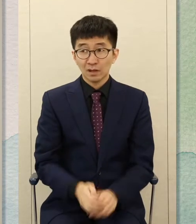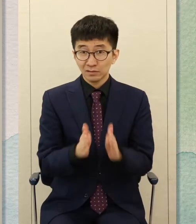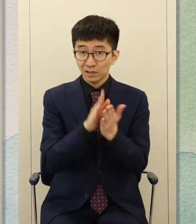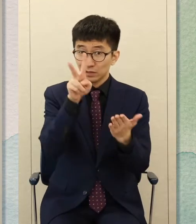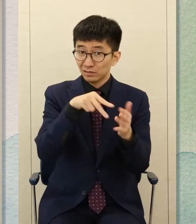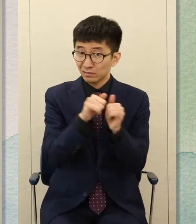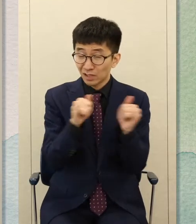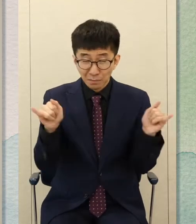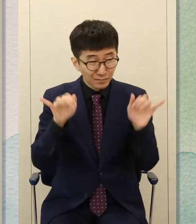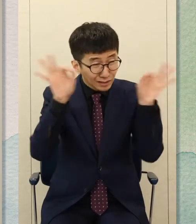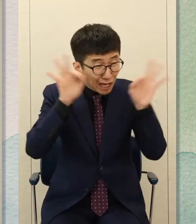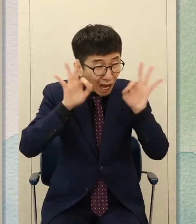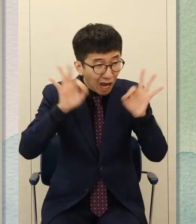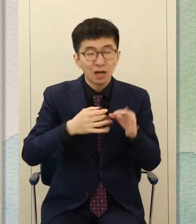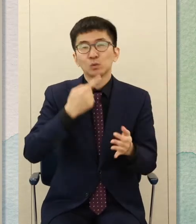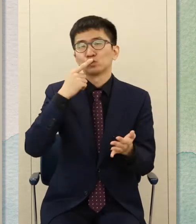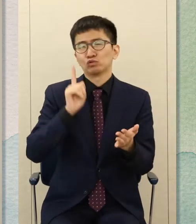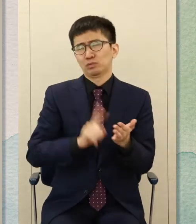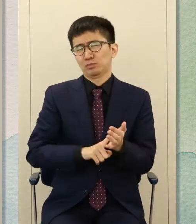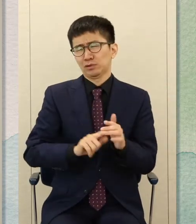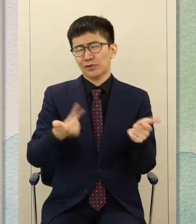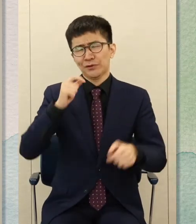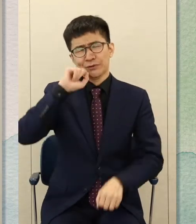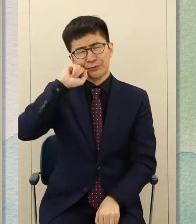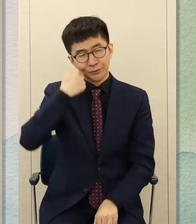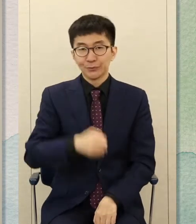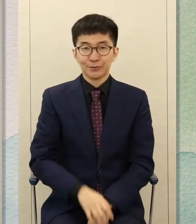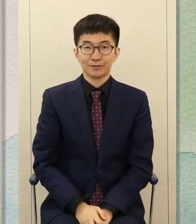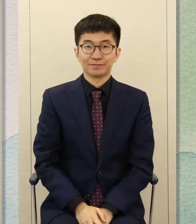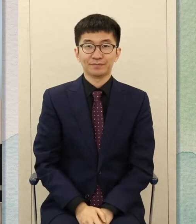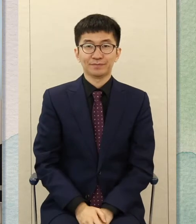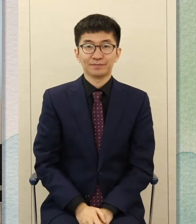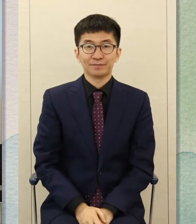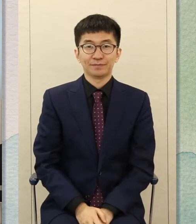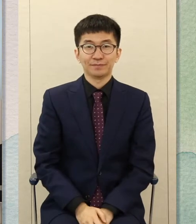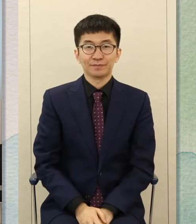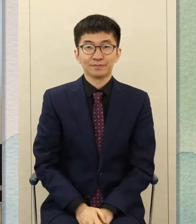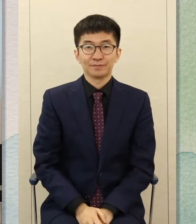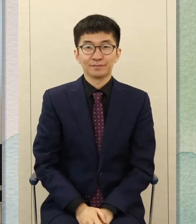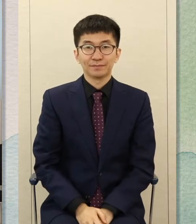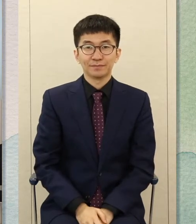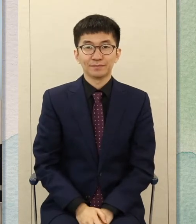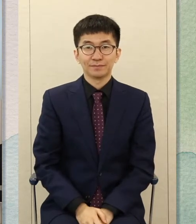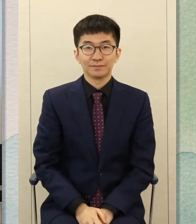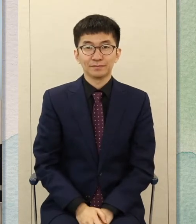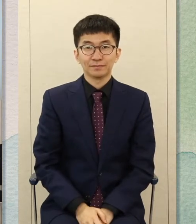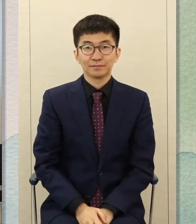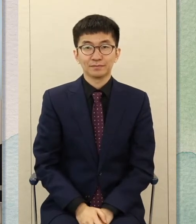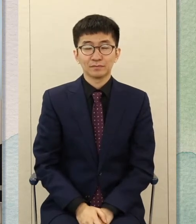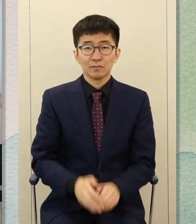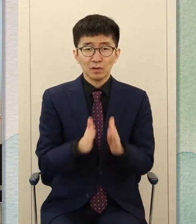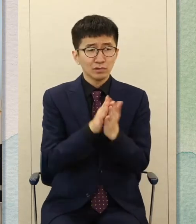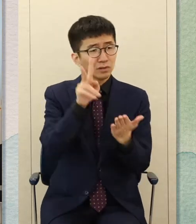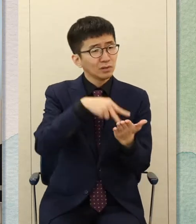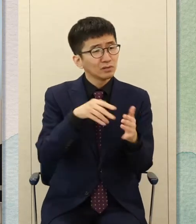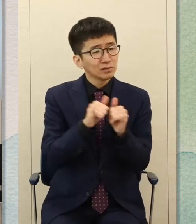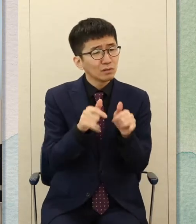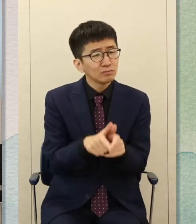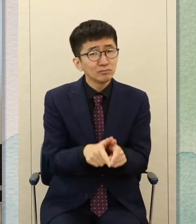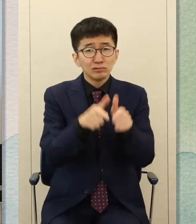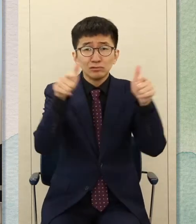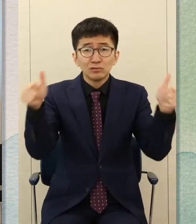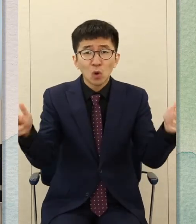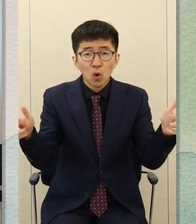거는 정말 어려운 일에 가깝습니다. 예. 그래서 독자를 늘린다라고 할 때 그냥